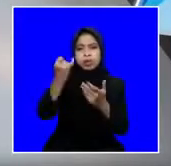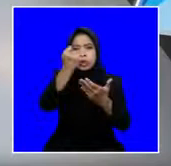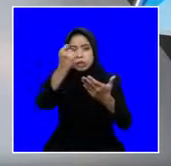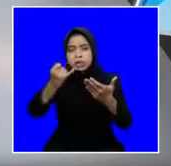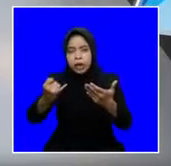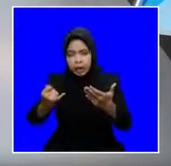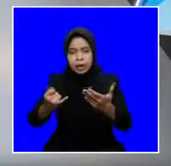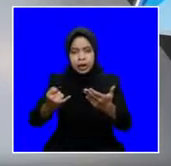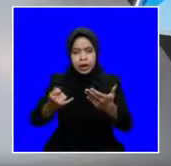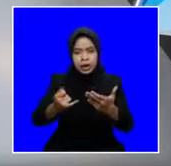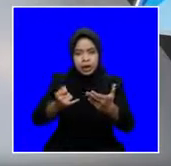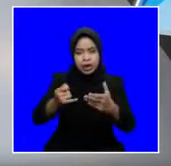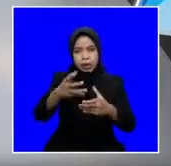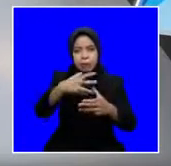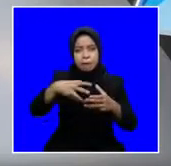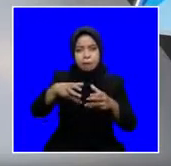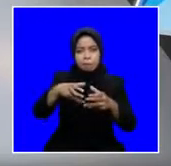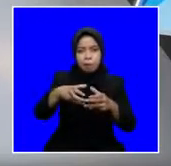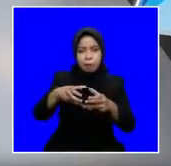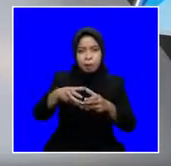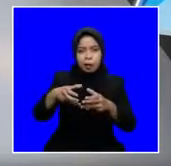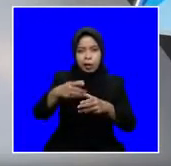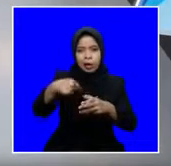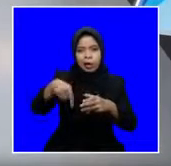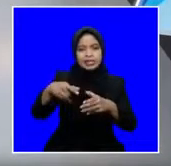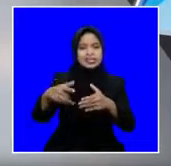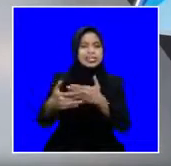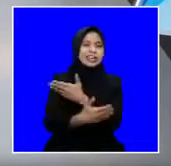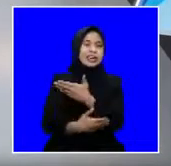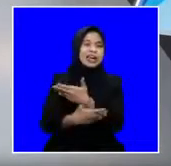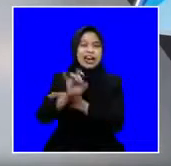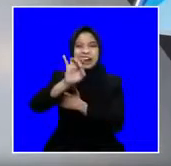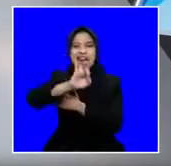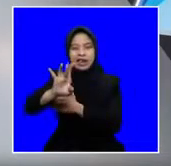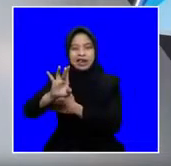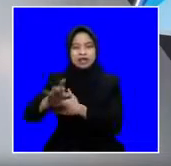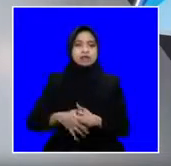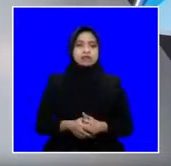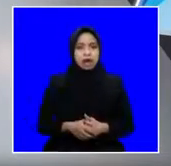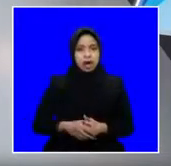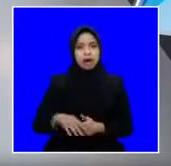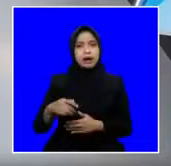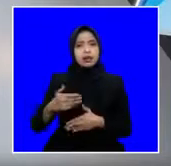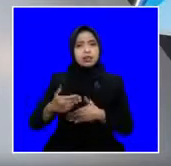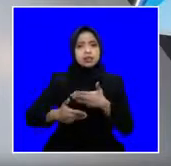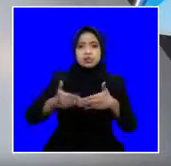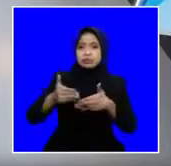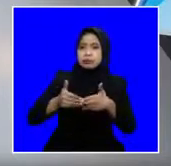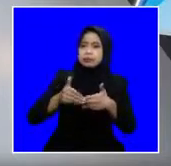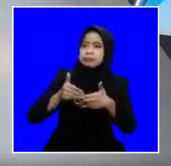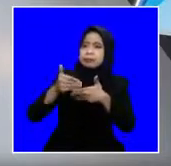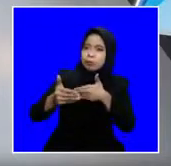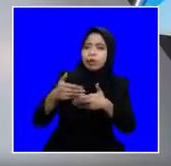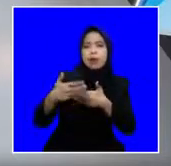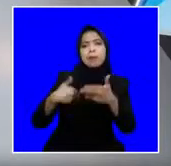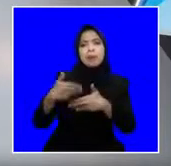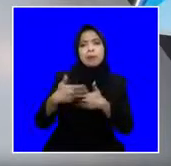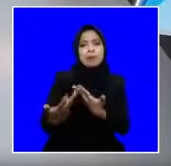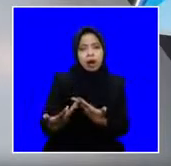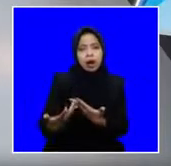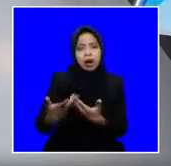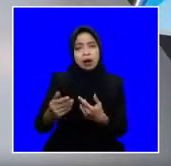yang relatif masih kecil dibanding berbagai negara. Kemudian apa strategi berikutnya? Kita ingin mengundang